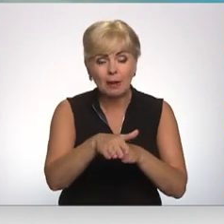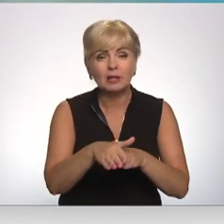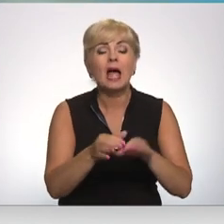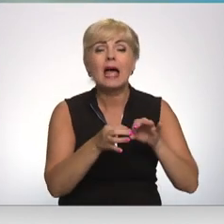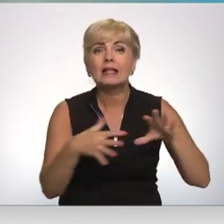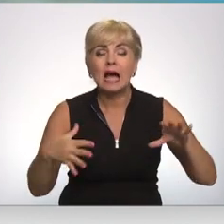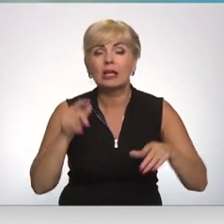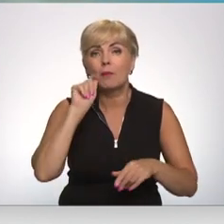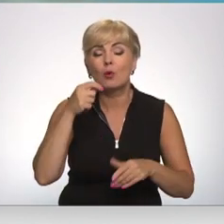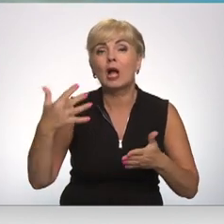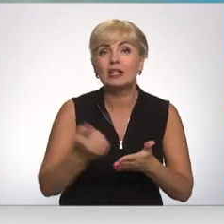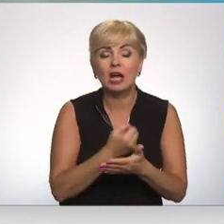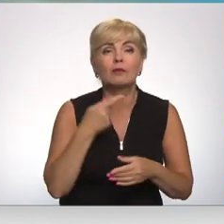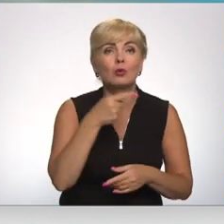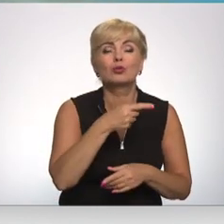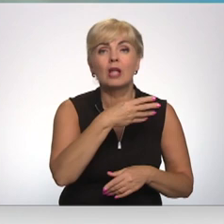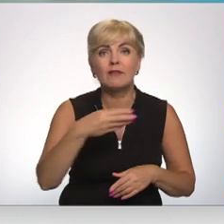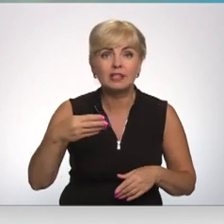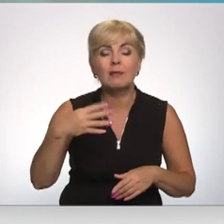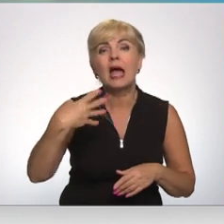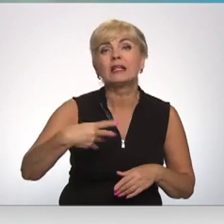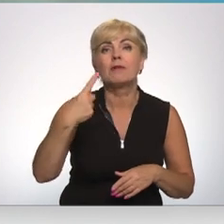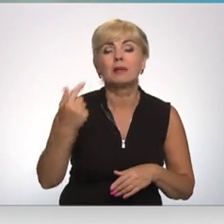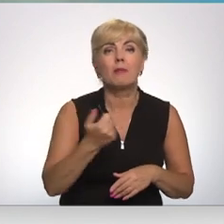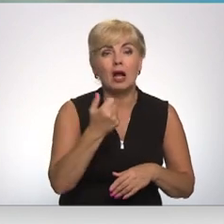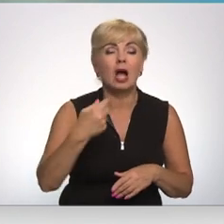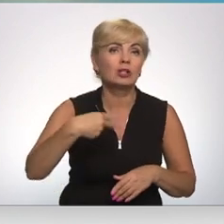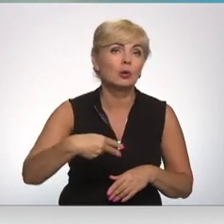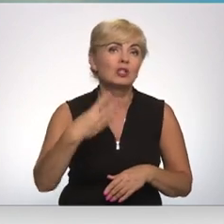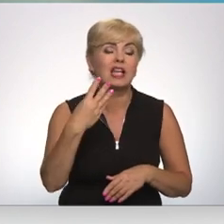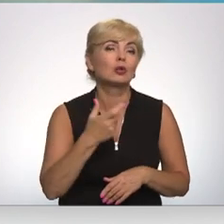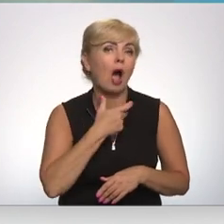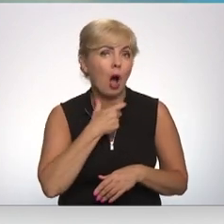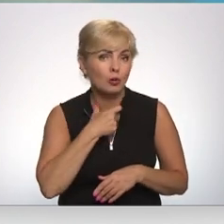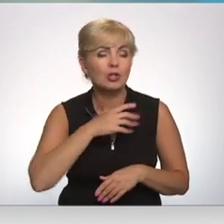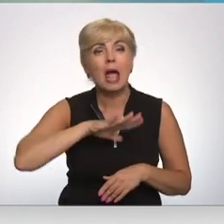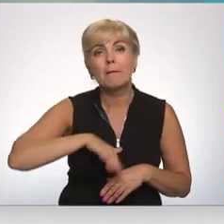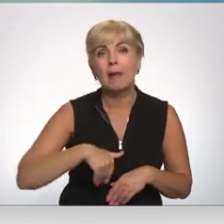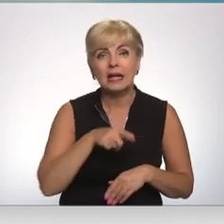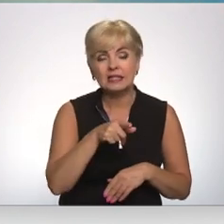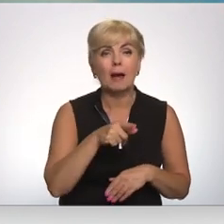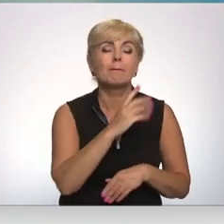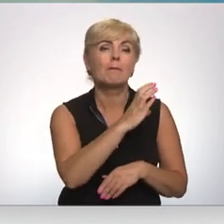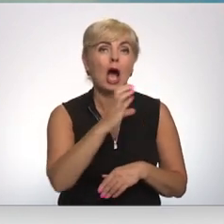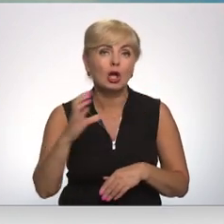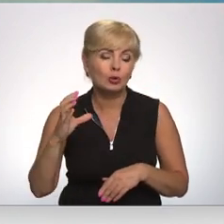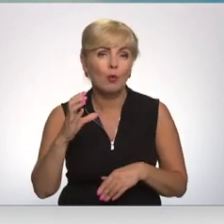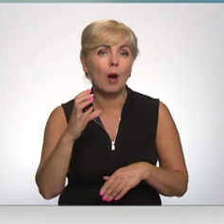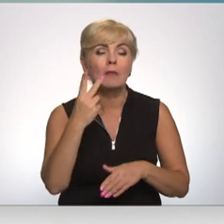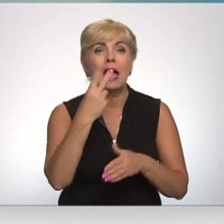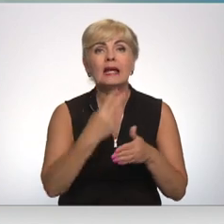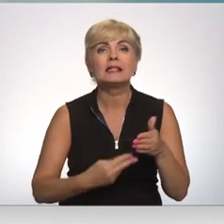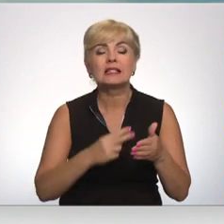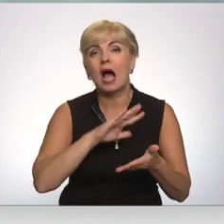Neatkarību Ukraina ieguva tikai 1991. gada 24. augustā, pēc tam, kad Padomju Savienībā izgāzās